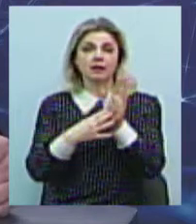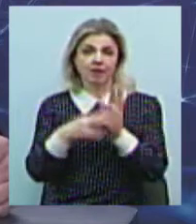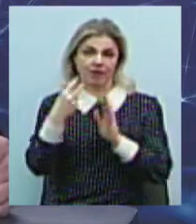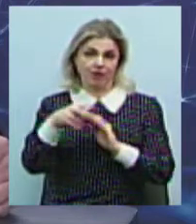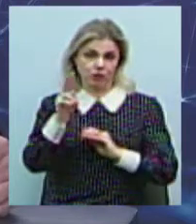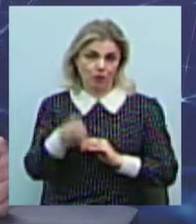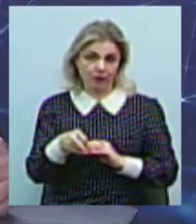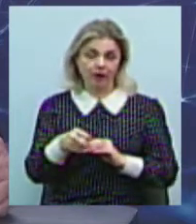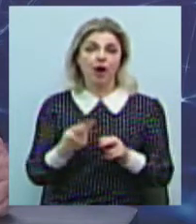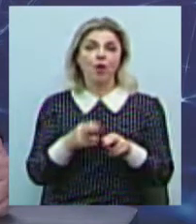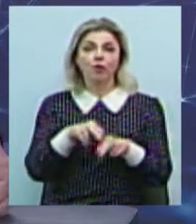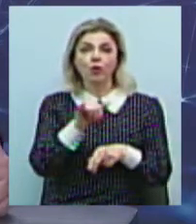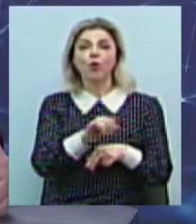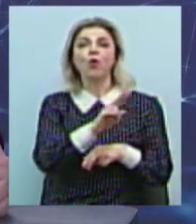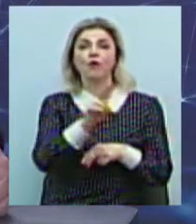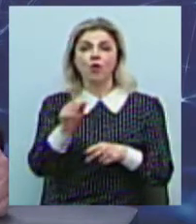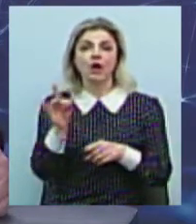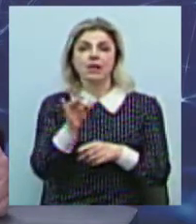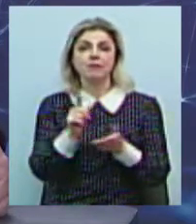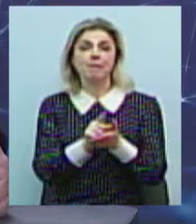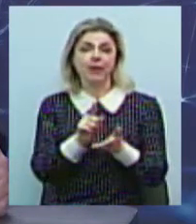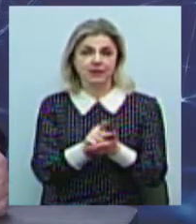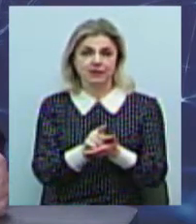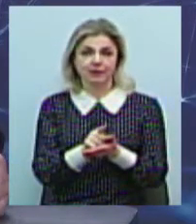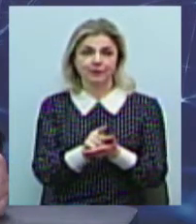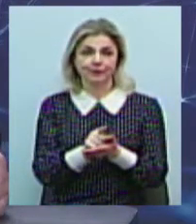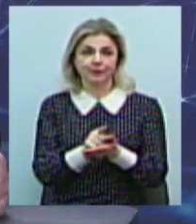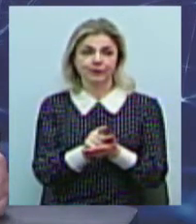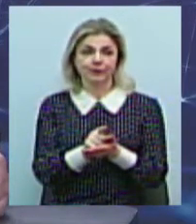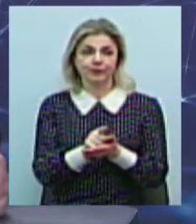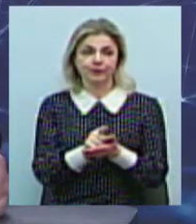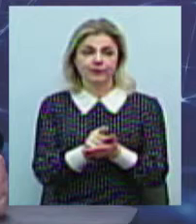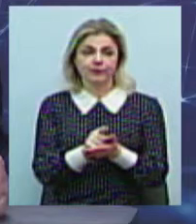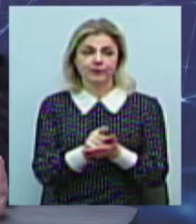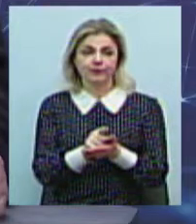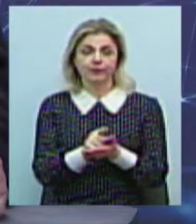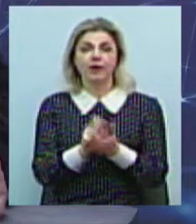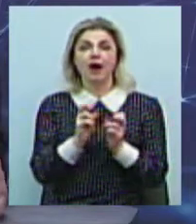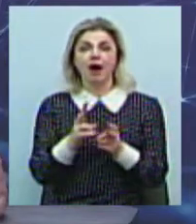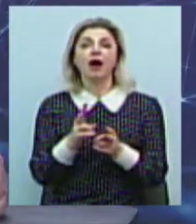копійок. Тобто в кого розмір пенсії, ну, як і у нашого глядача,